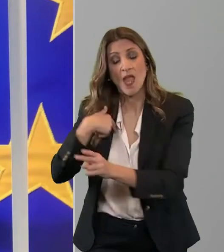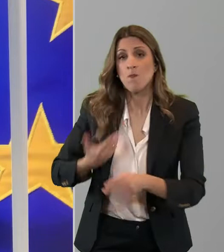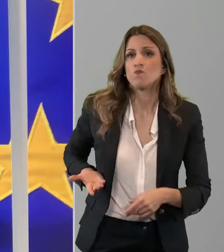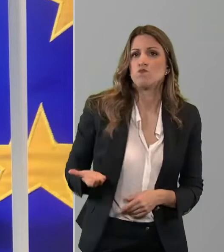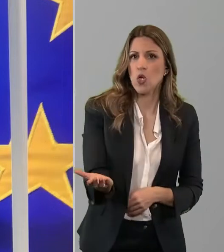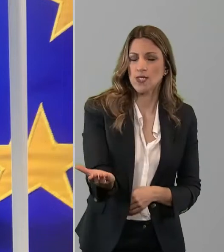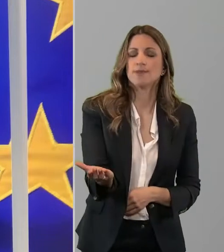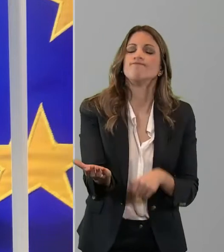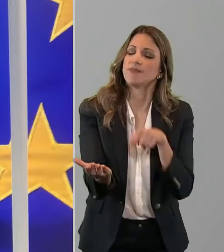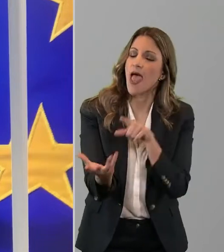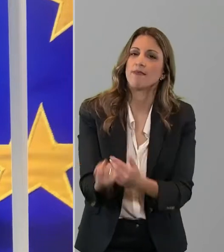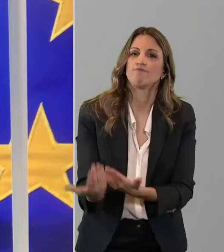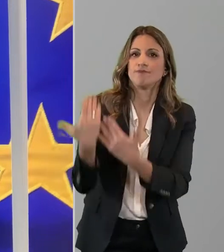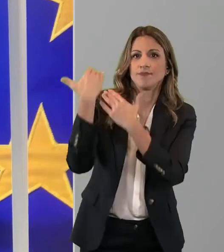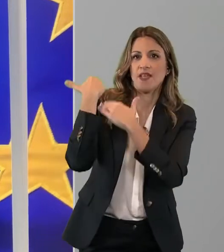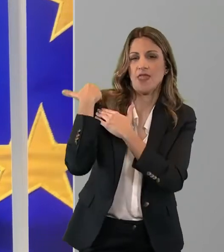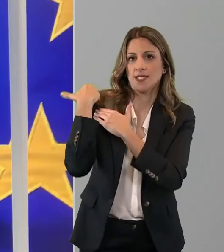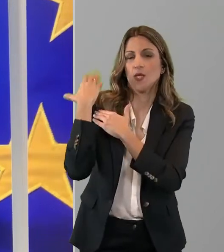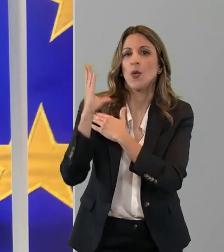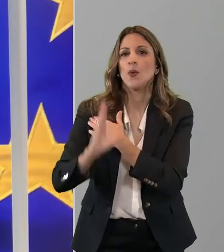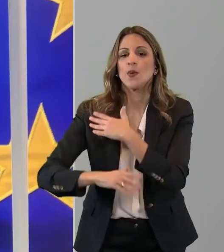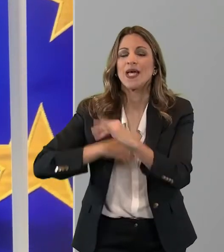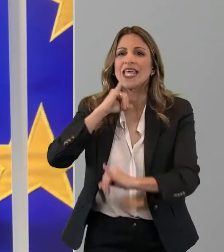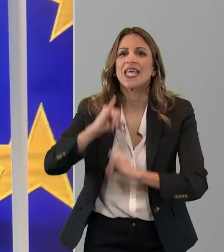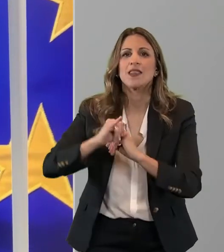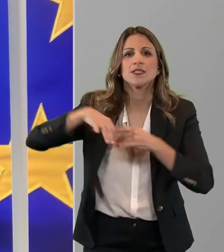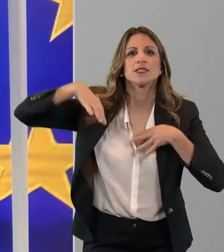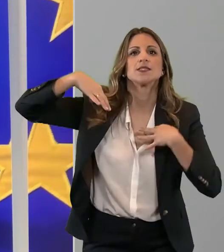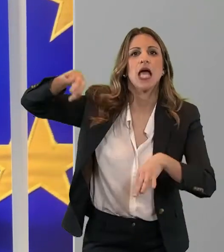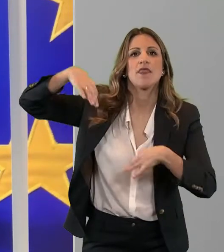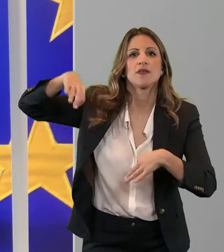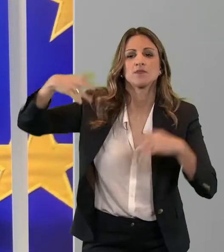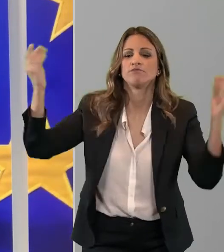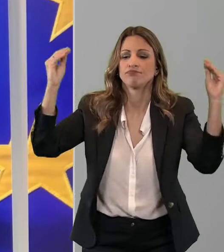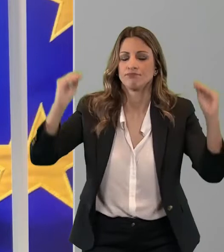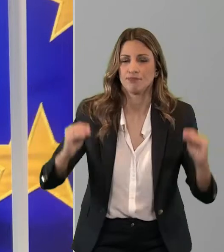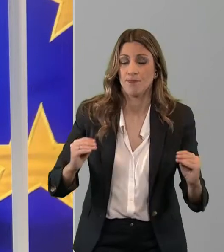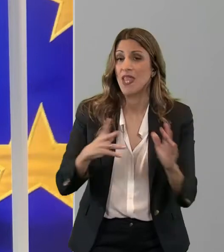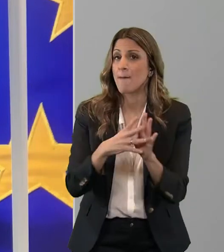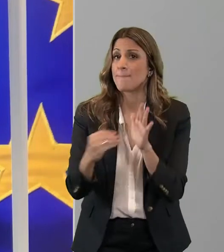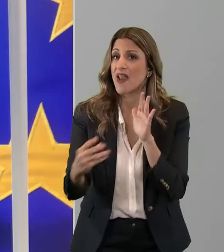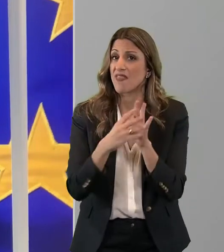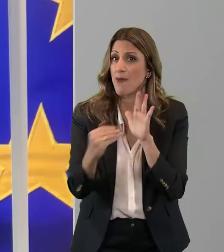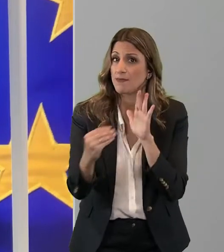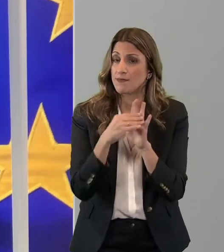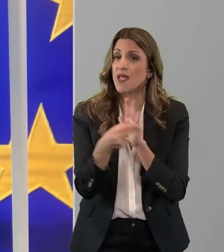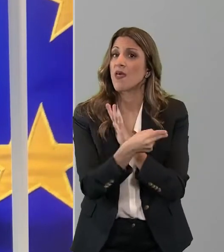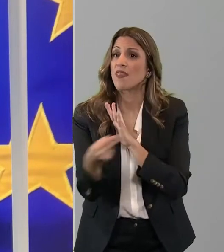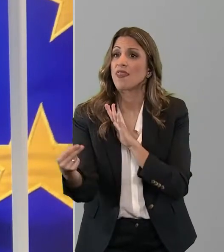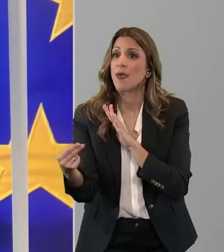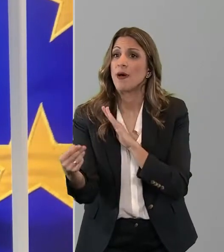καθορίζει σαφέστερες ευθύνες για τις διαδικτυακές πλατφόρμες, για παράδειγμα όσον αφορά την